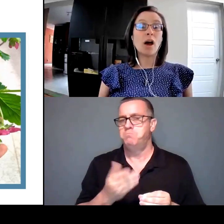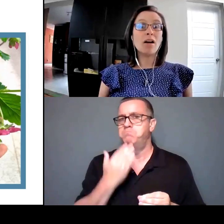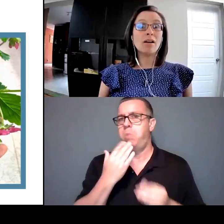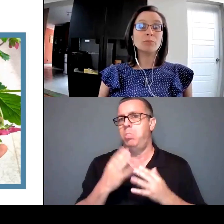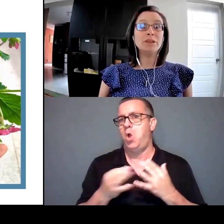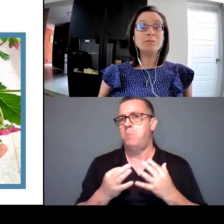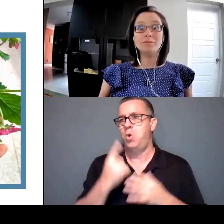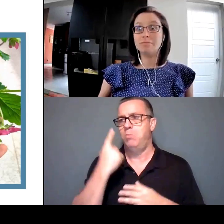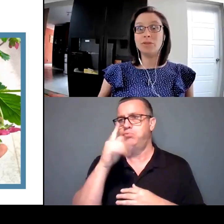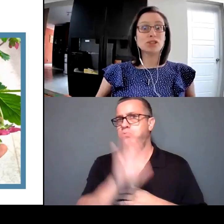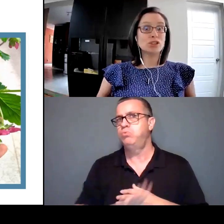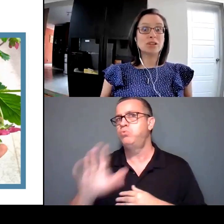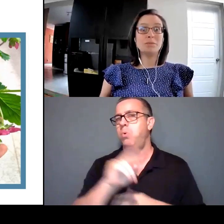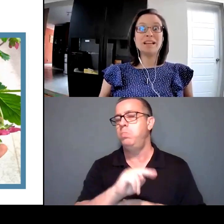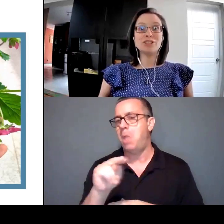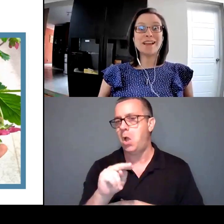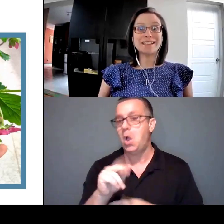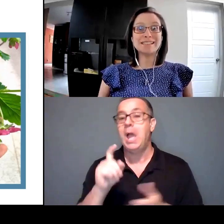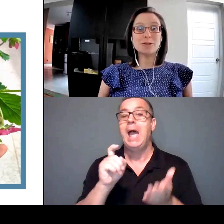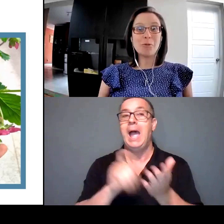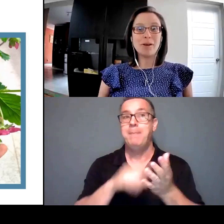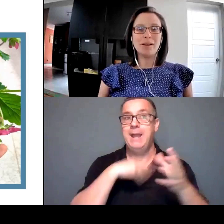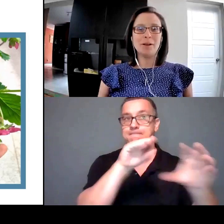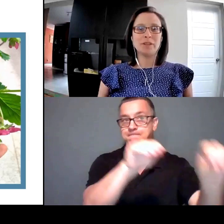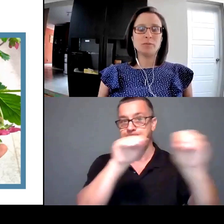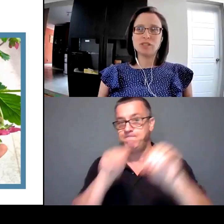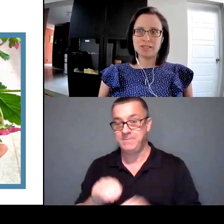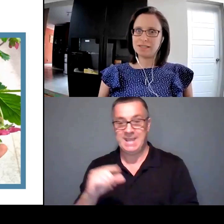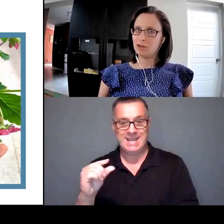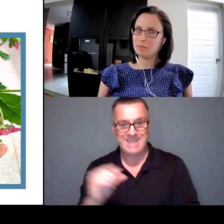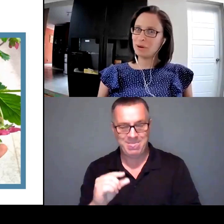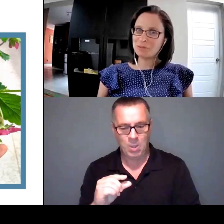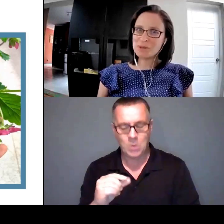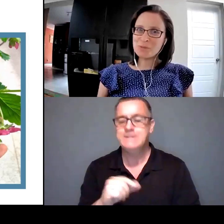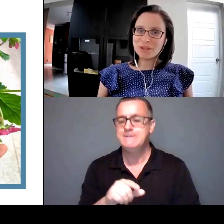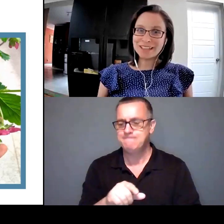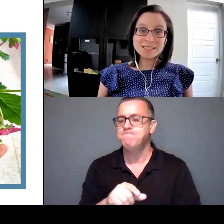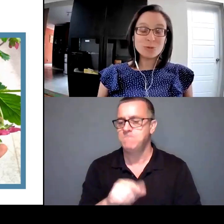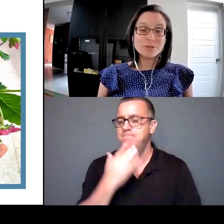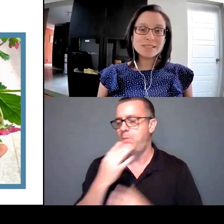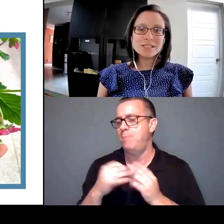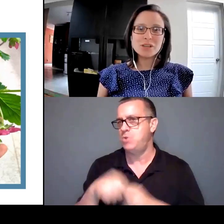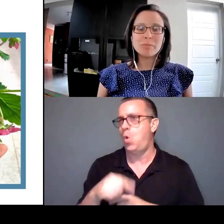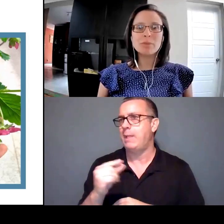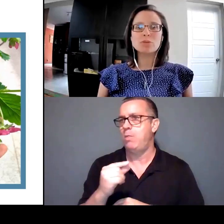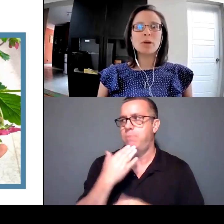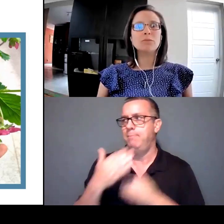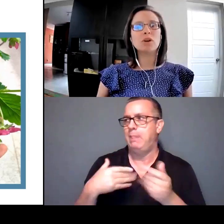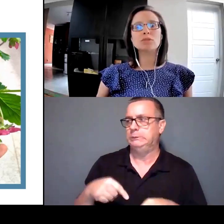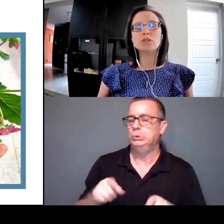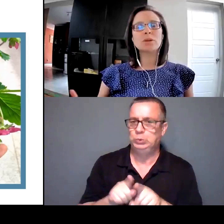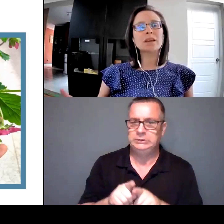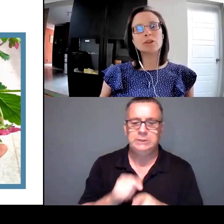le Nord. Puis, lorsque je suis déménagée à Gatineau, je me suis dit, c'est une bonne option pour Gatineau aussi. Je n'ai pas besoin